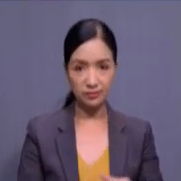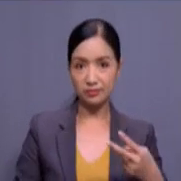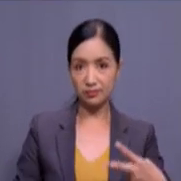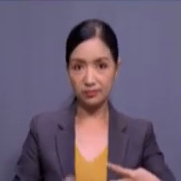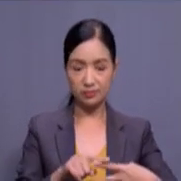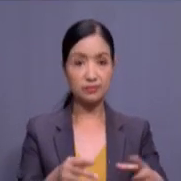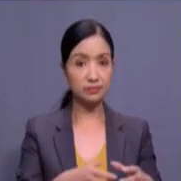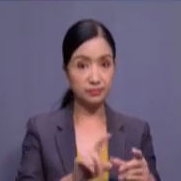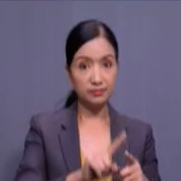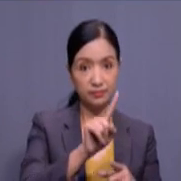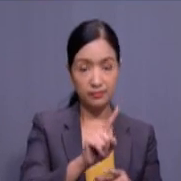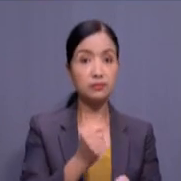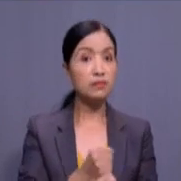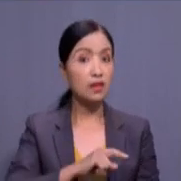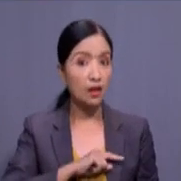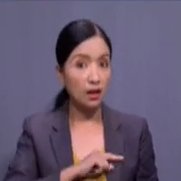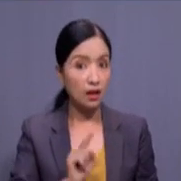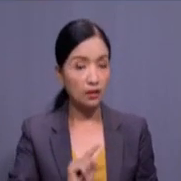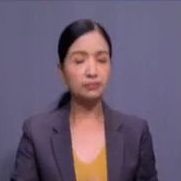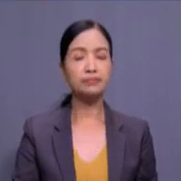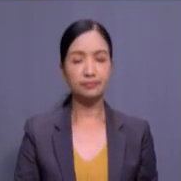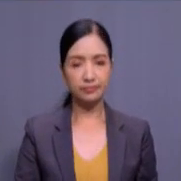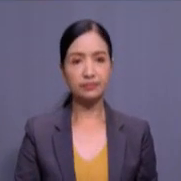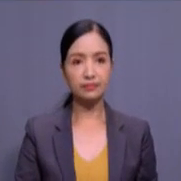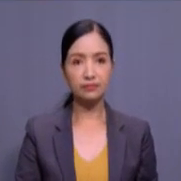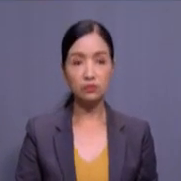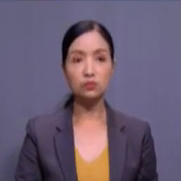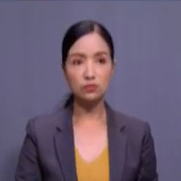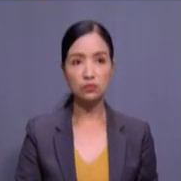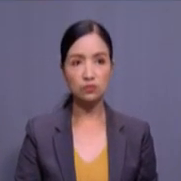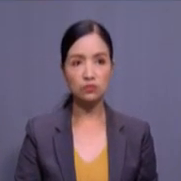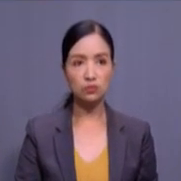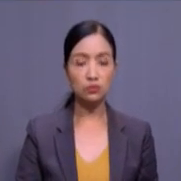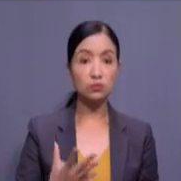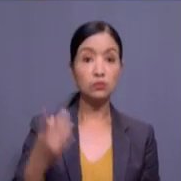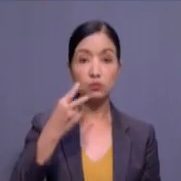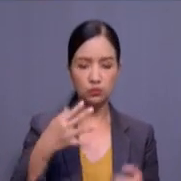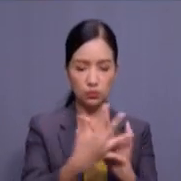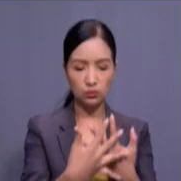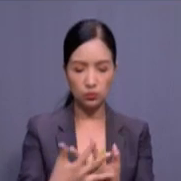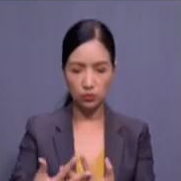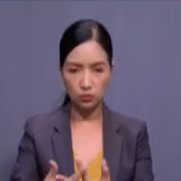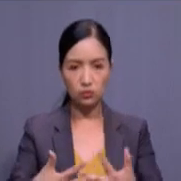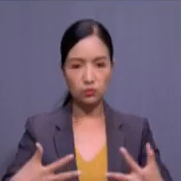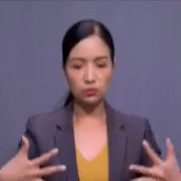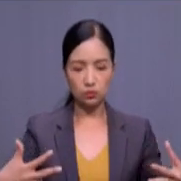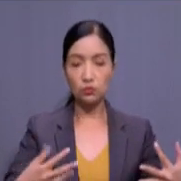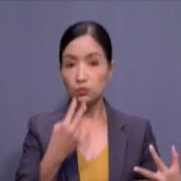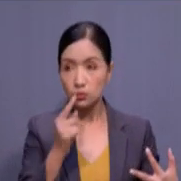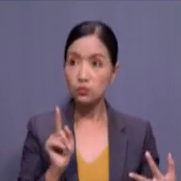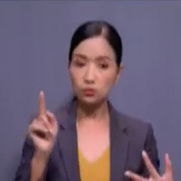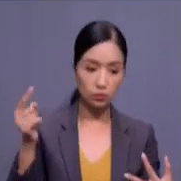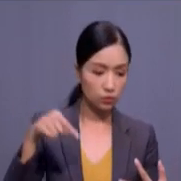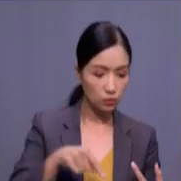ทีมแรกเนี่ยนะคะคุณผู้ชมจะทำหน้าที่ในการไปดูต้นทางปลายทางที่เมื่อวานเขาได้ขึงตะข่ายเอาไว้เรียบร้อยแล้วนะคะชุดที่2ทำห